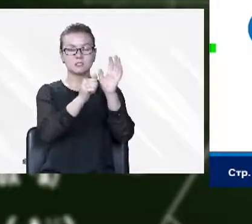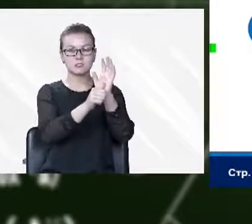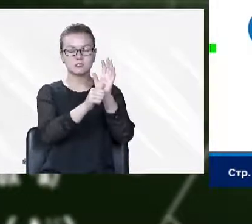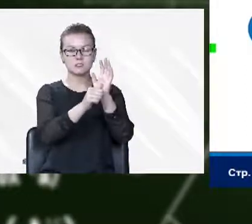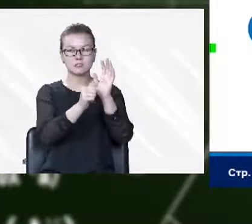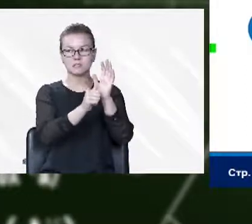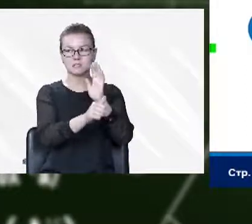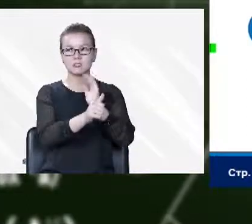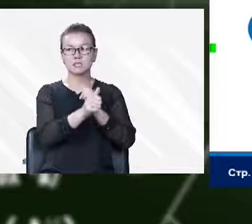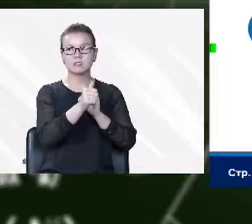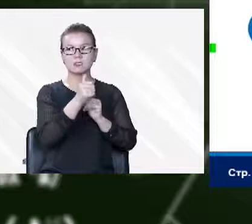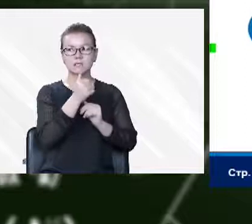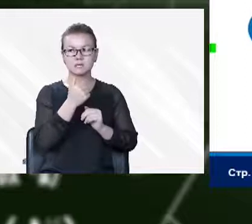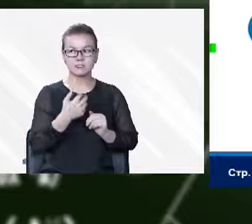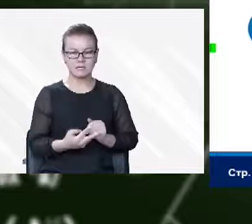3,11063 или